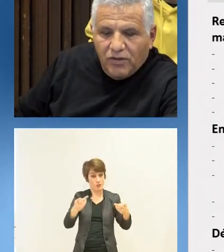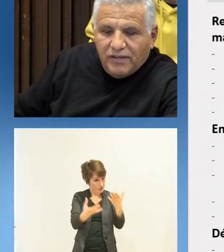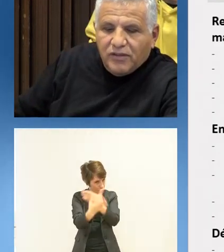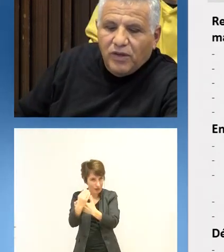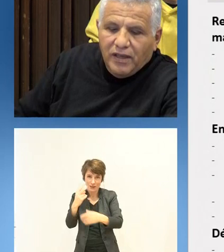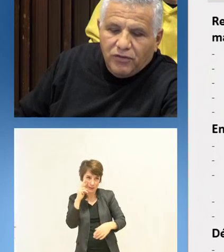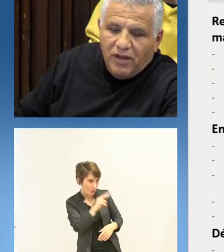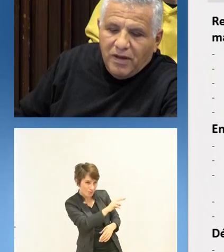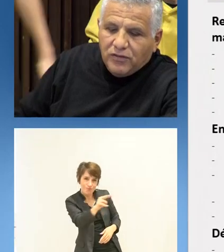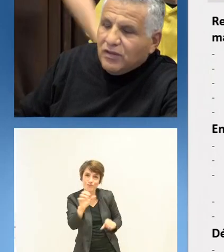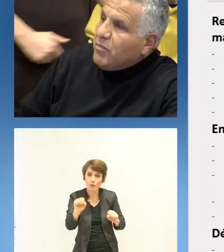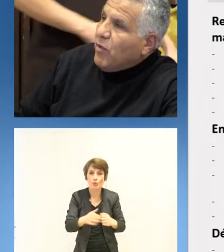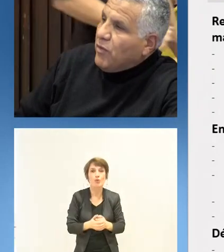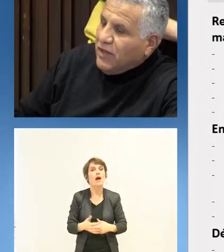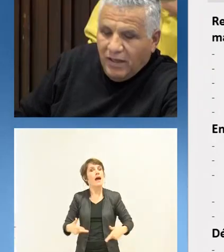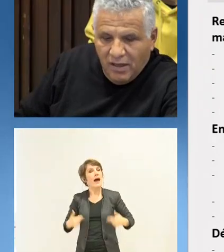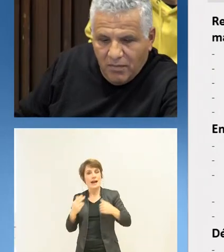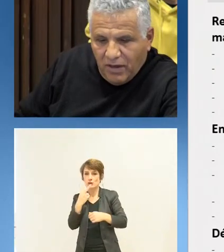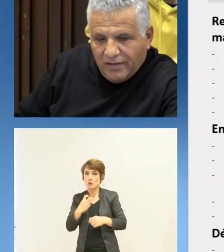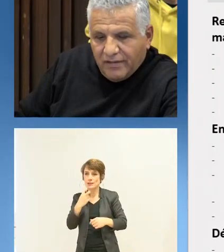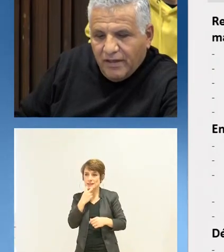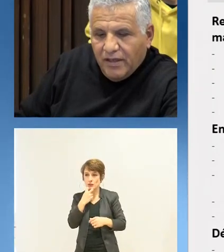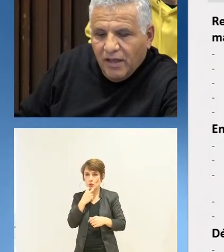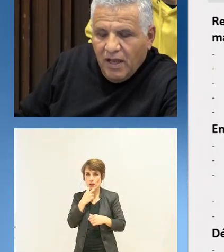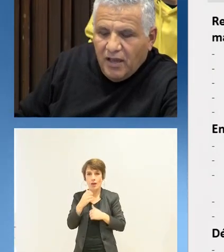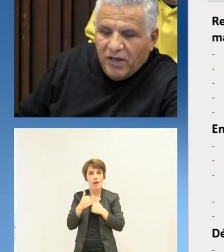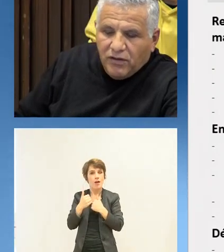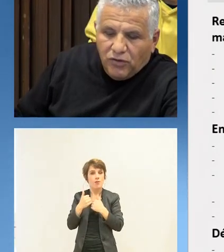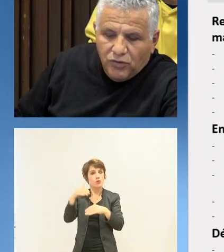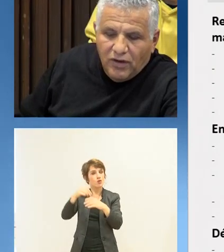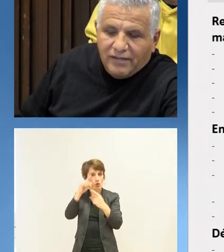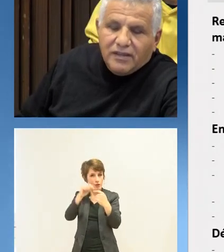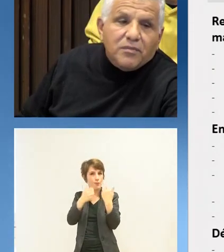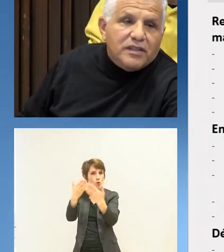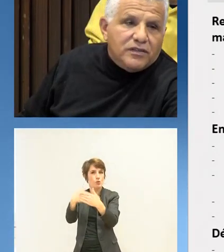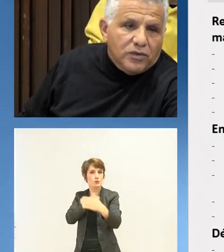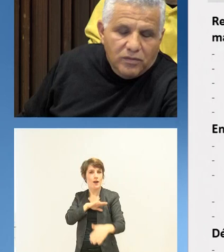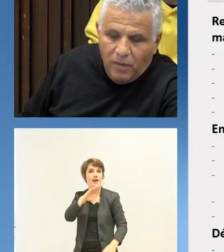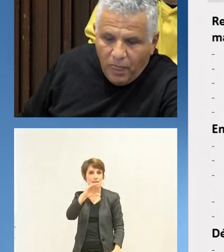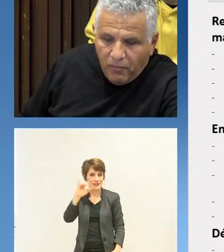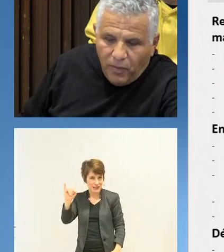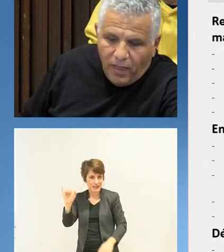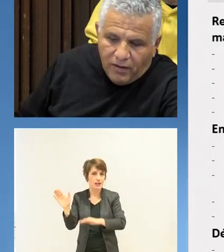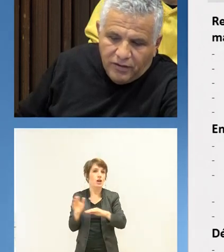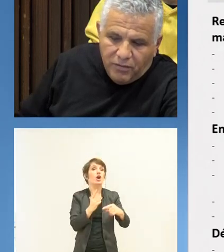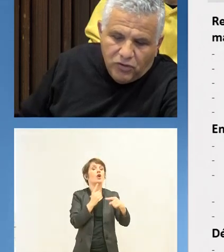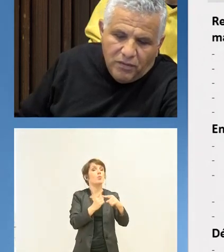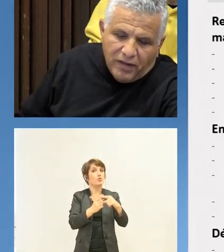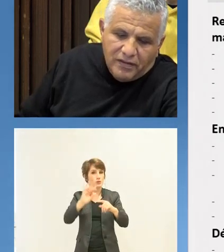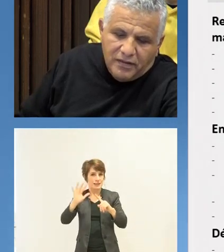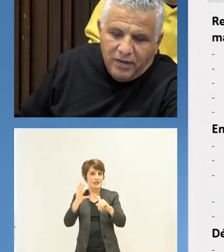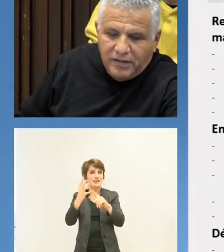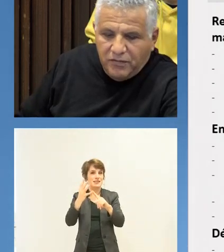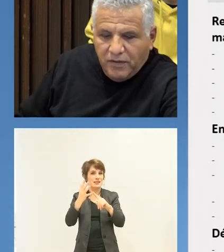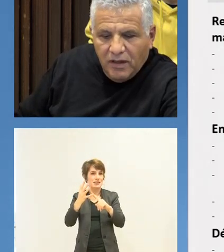deux ateliers citoyens sur la base de thèmes proposés par les cci et bien entendu la cinquième édition des budgets